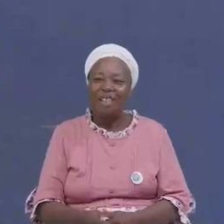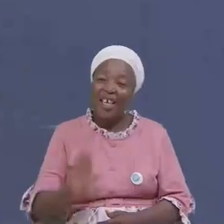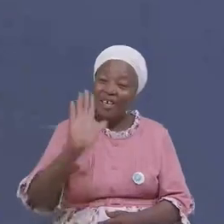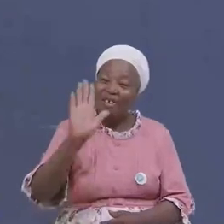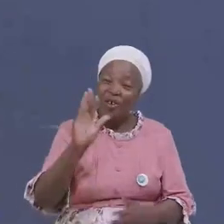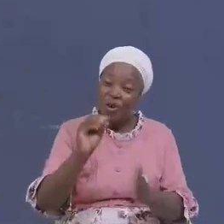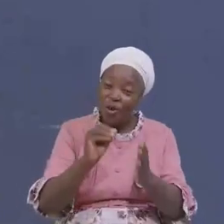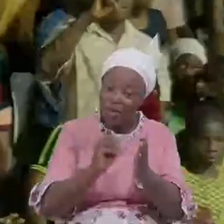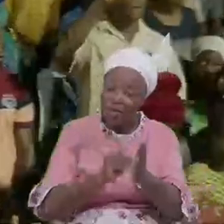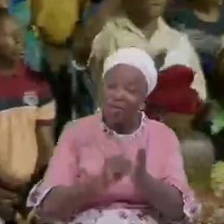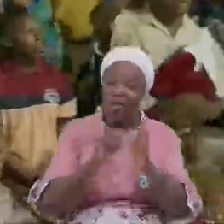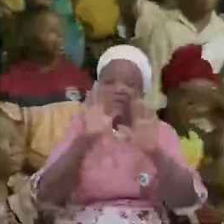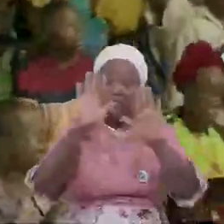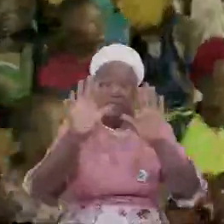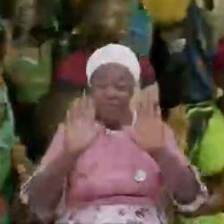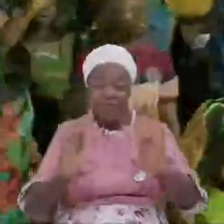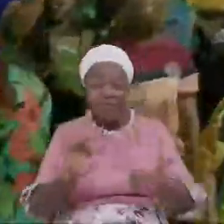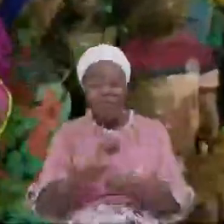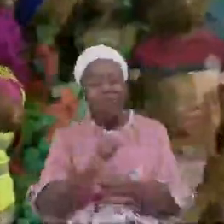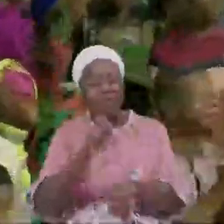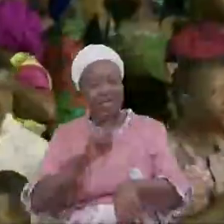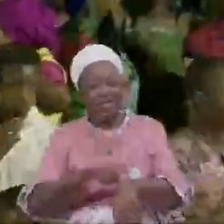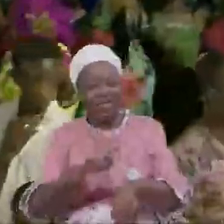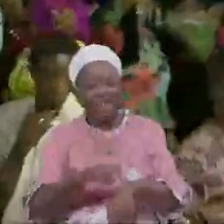Ton miracle, ton heure de miracle.